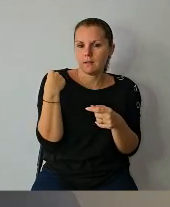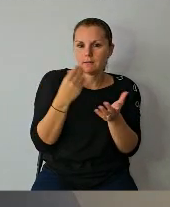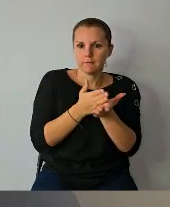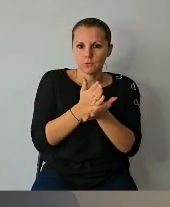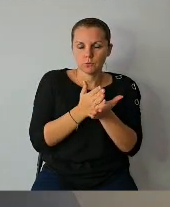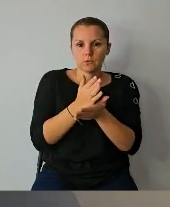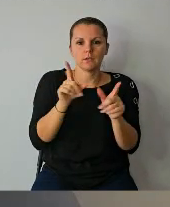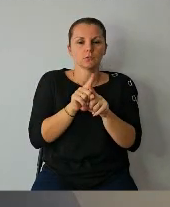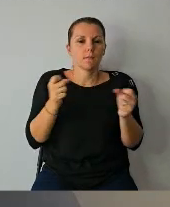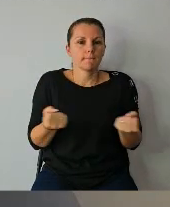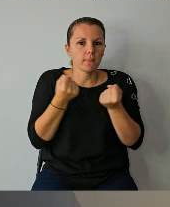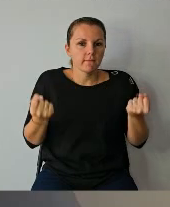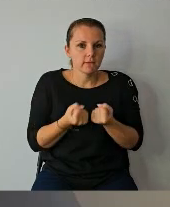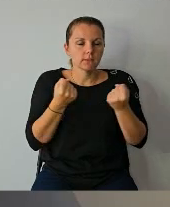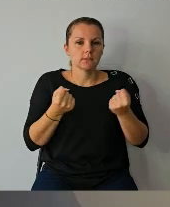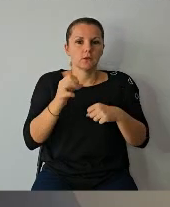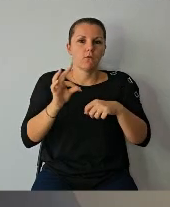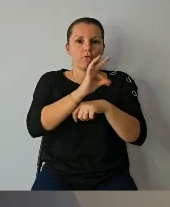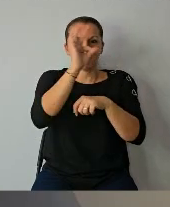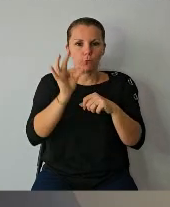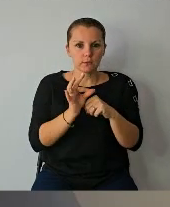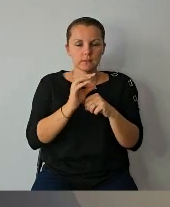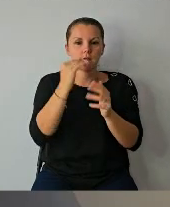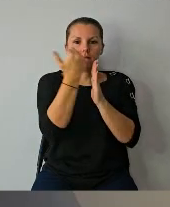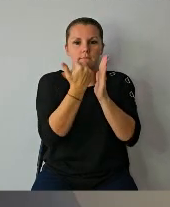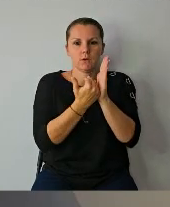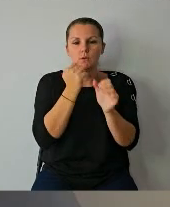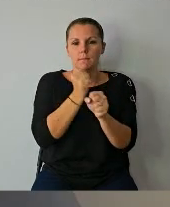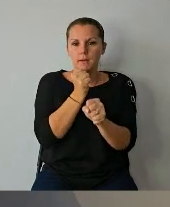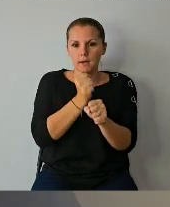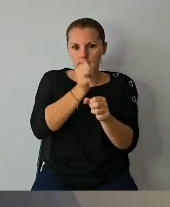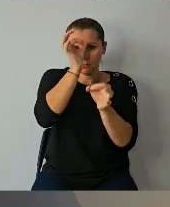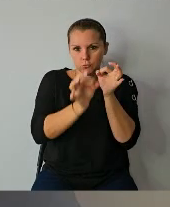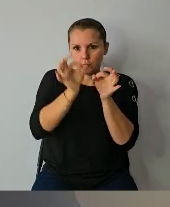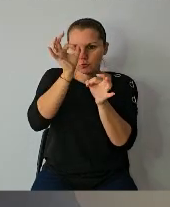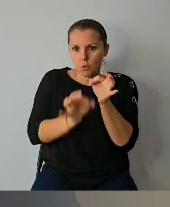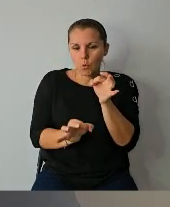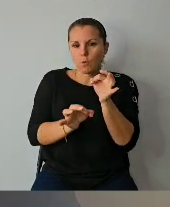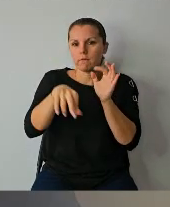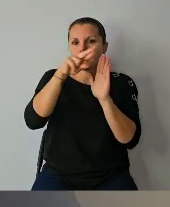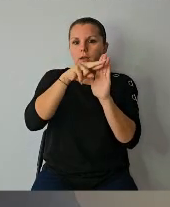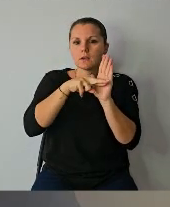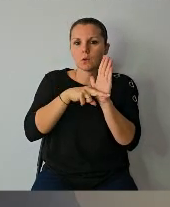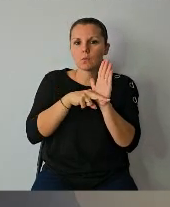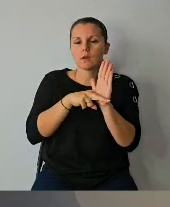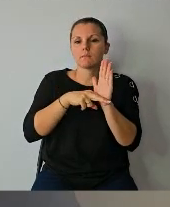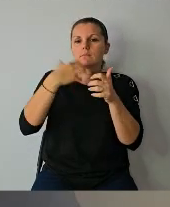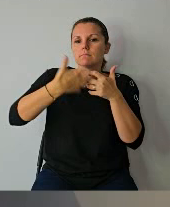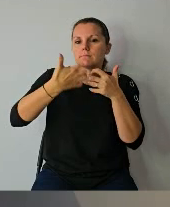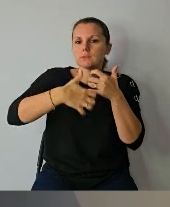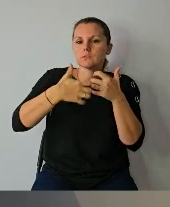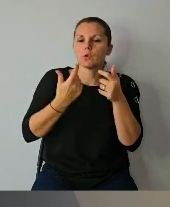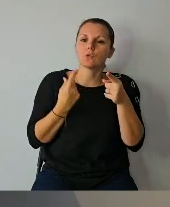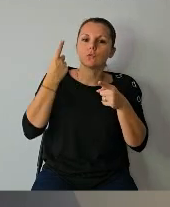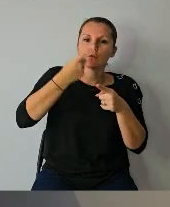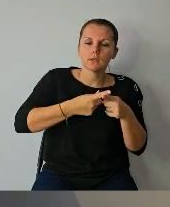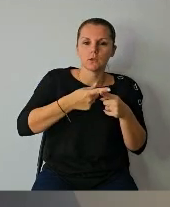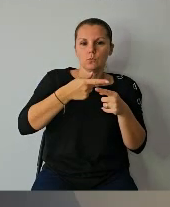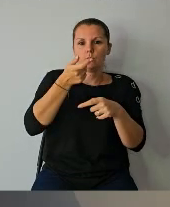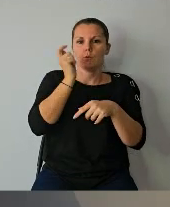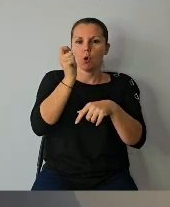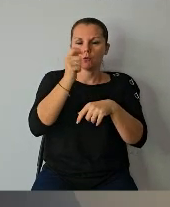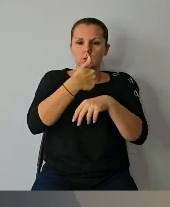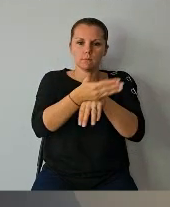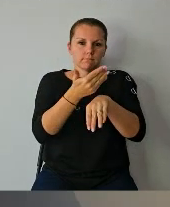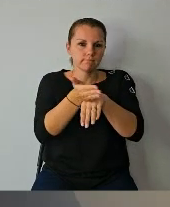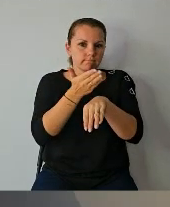za warunki pracy. Szczegółowy sposób obliczania wynagrodzenia za godziny ponadwymiarowe oraz doraźnych zastępstw, a